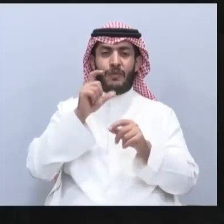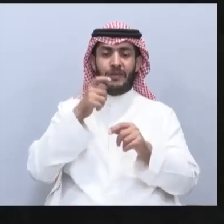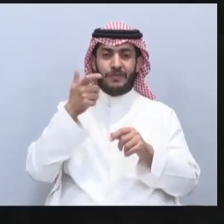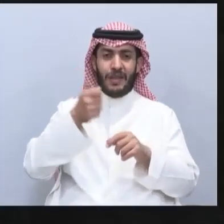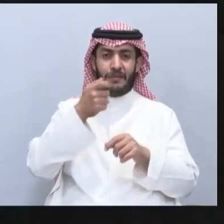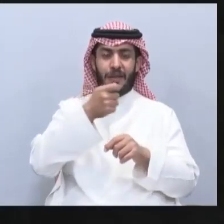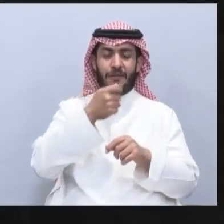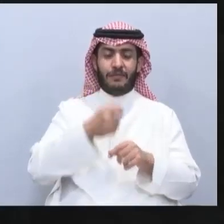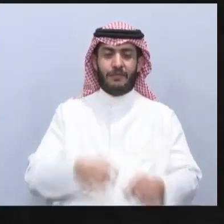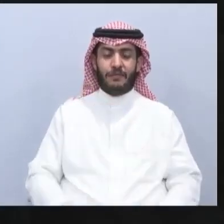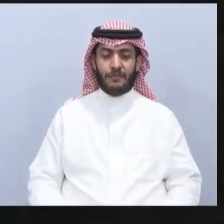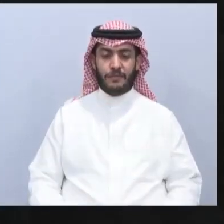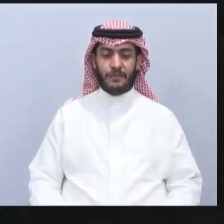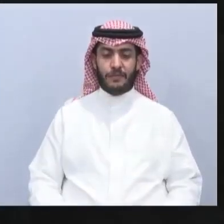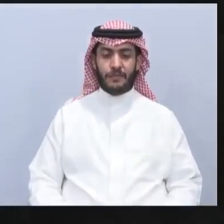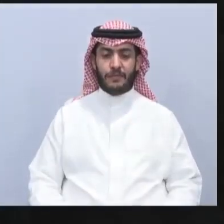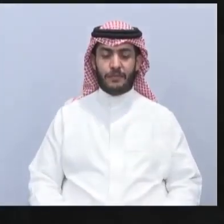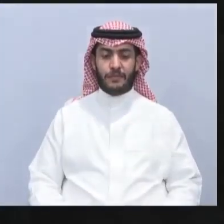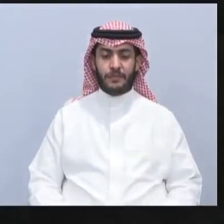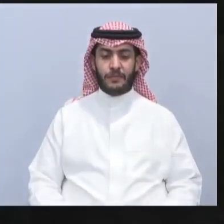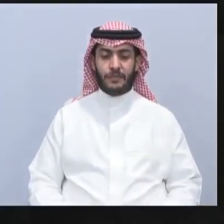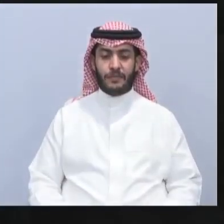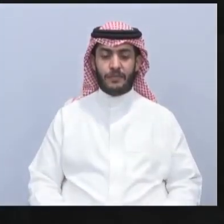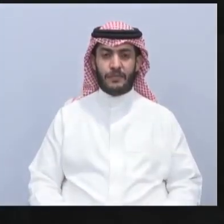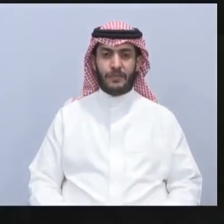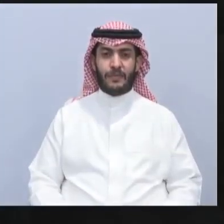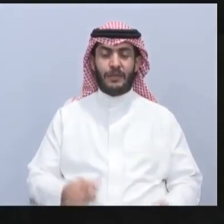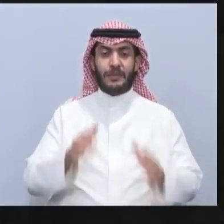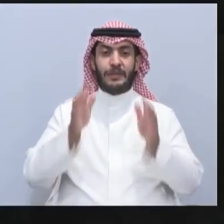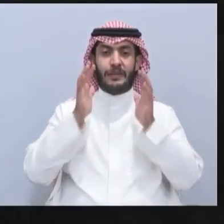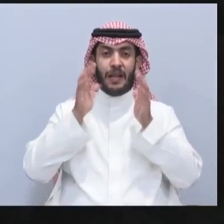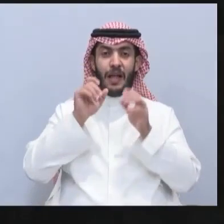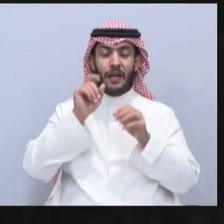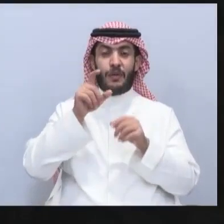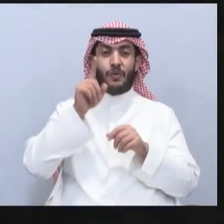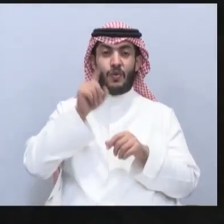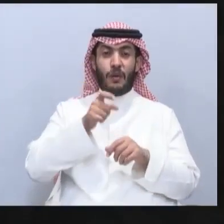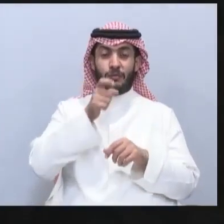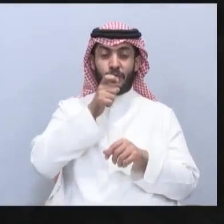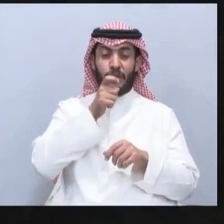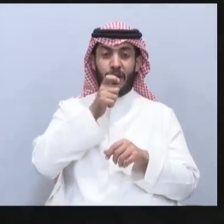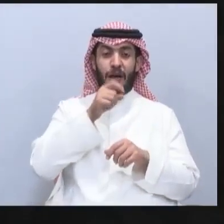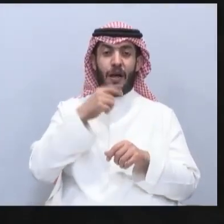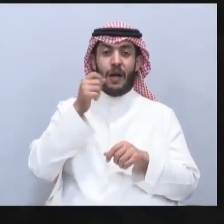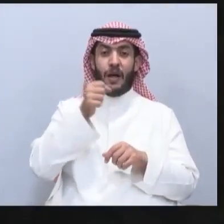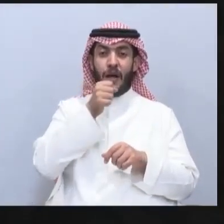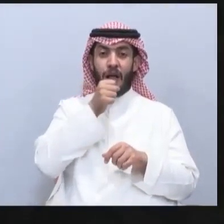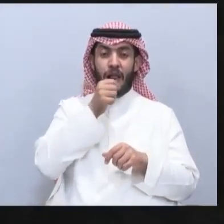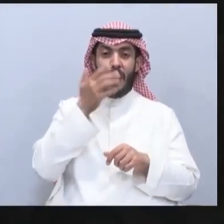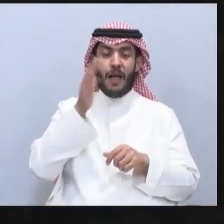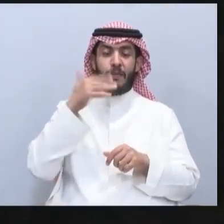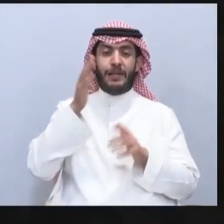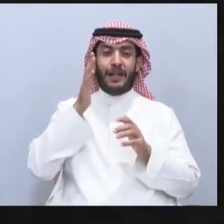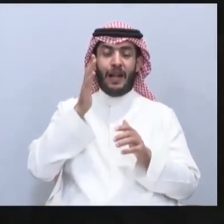ويسلم عليهم يبدا بالصلاه قبل الخطبه في يوم الجمعه هناك خطبه وهناك صلاه